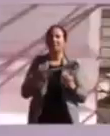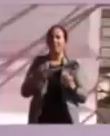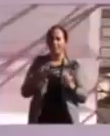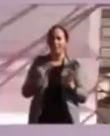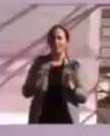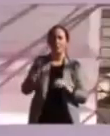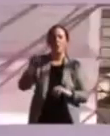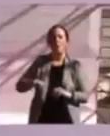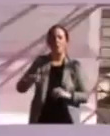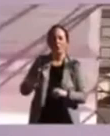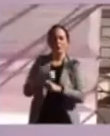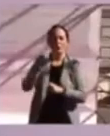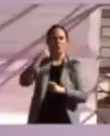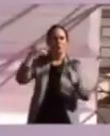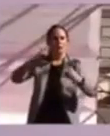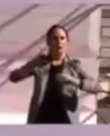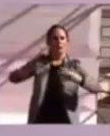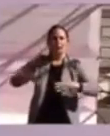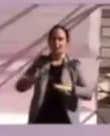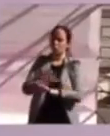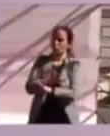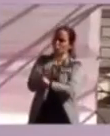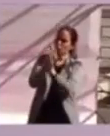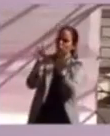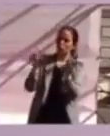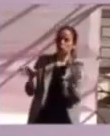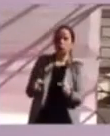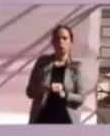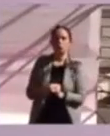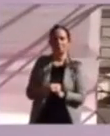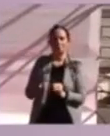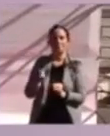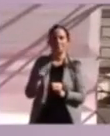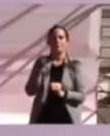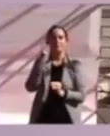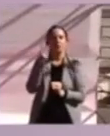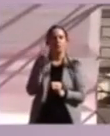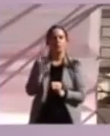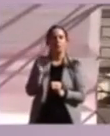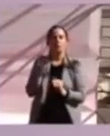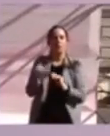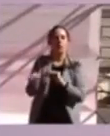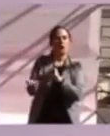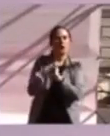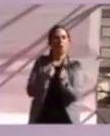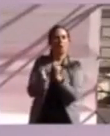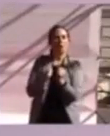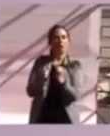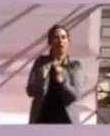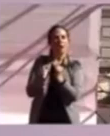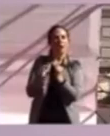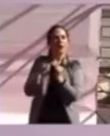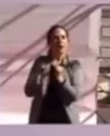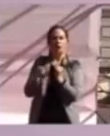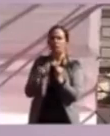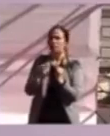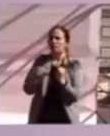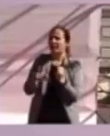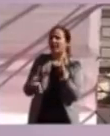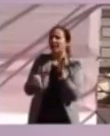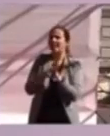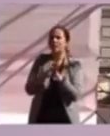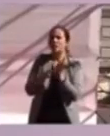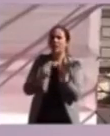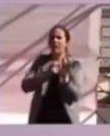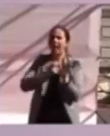dimensione e qui vedo un punto che è una battaglia noi non abbiamo neanche una legge sulla non autosufficienza no per fortuna